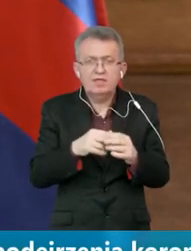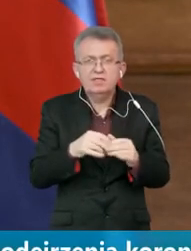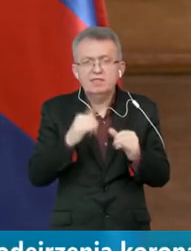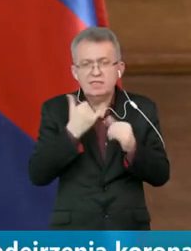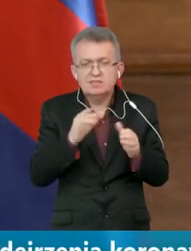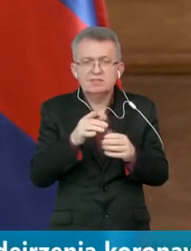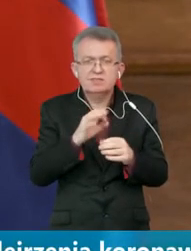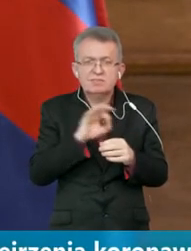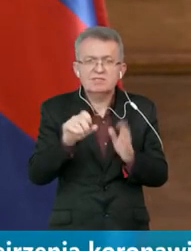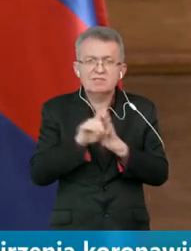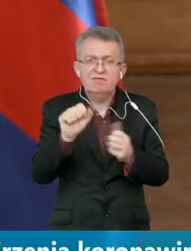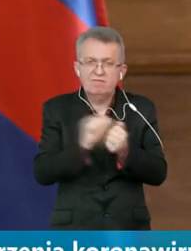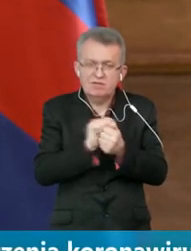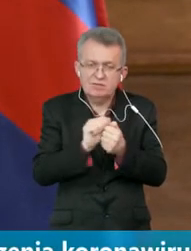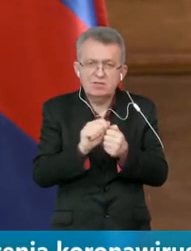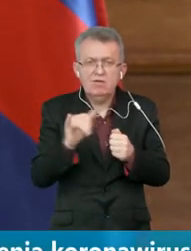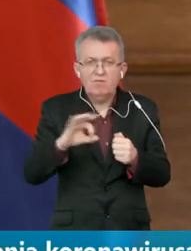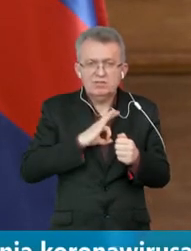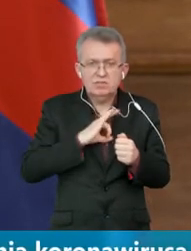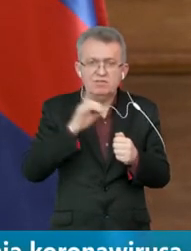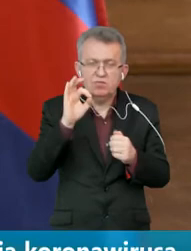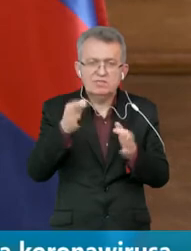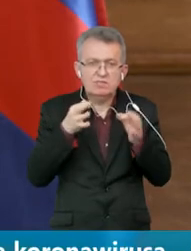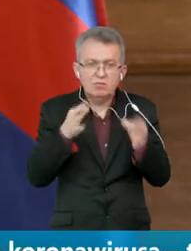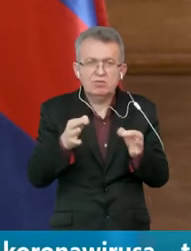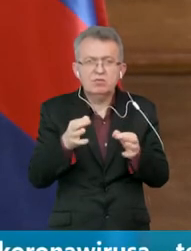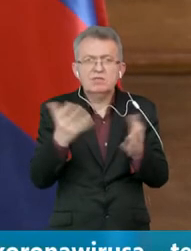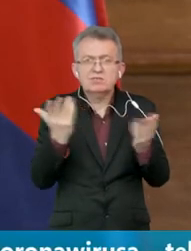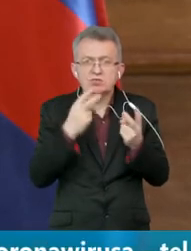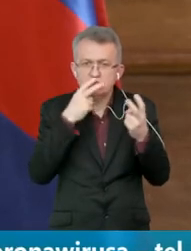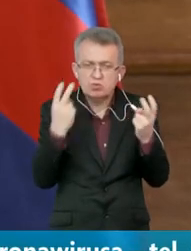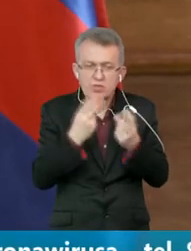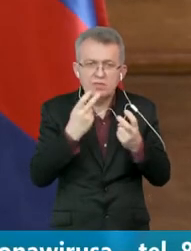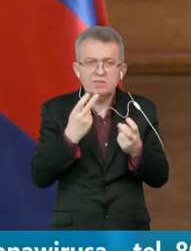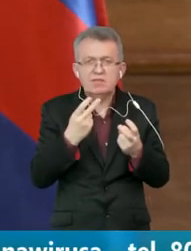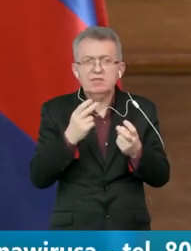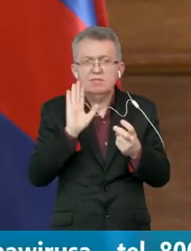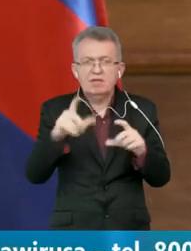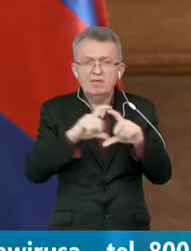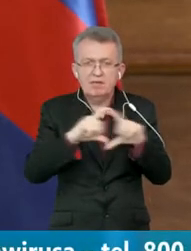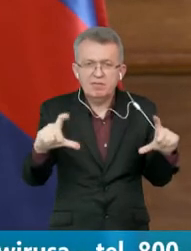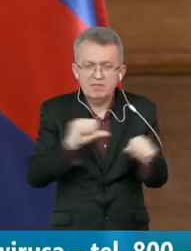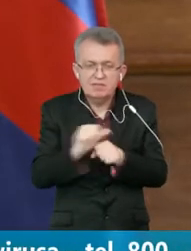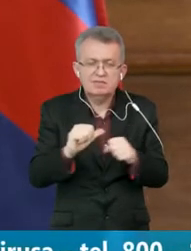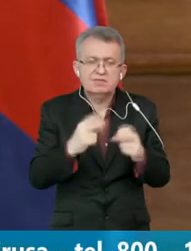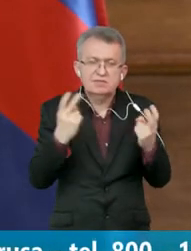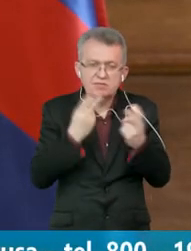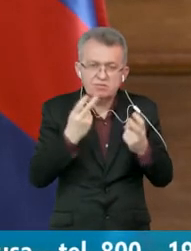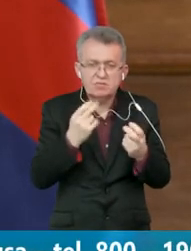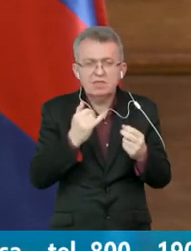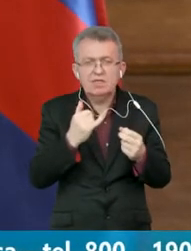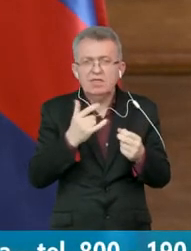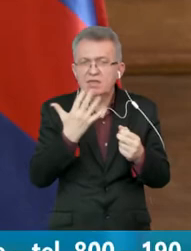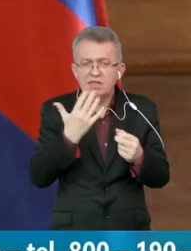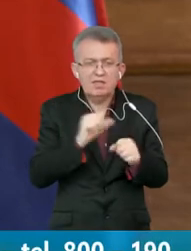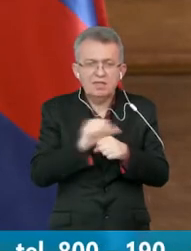takie przypadki, gdzie walczymy z właścicielami tych pojazdów, często ich ustalamy, to jest kwestia posiadania tablic rejestracyjnych i tak dalej, i tak dalej. Nie jest